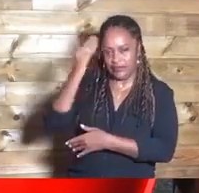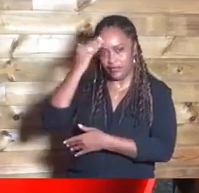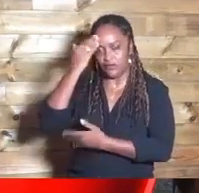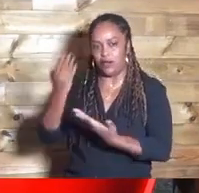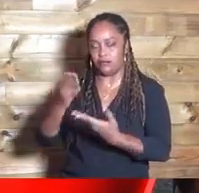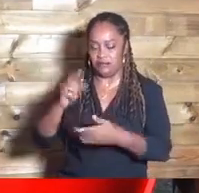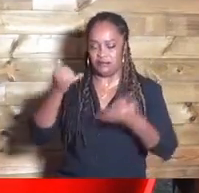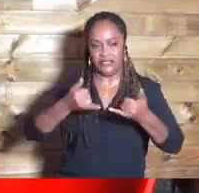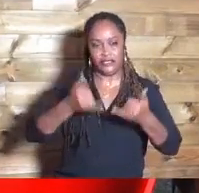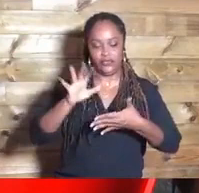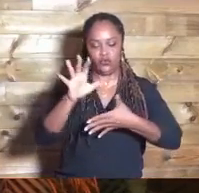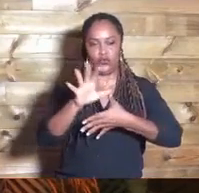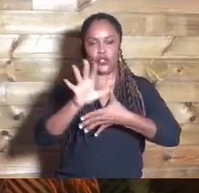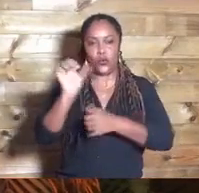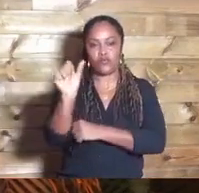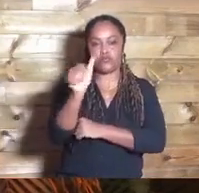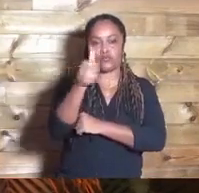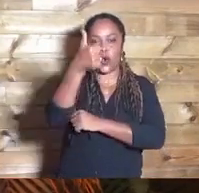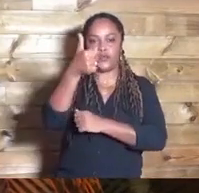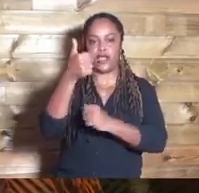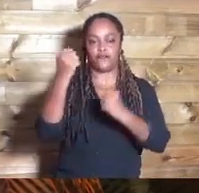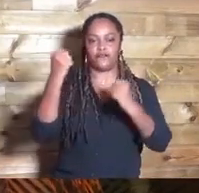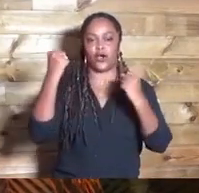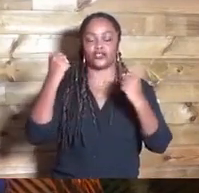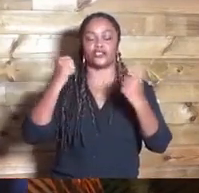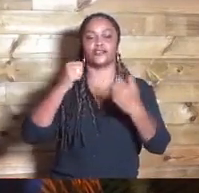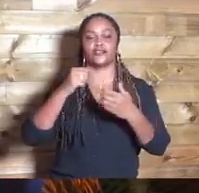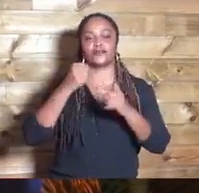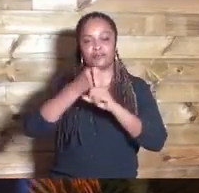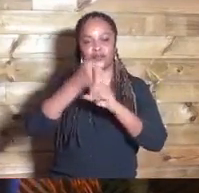ce pays en nombre de militants, camarades.